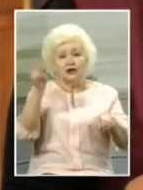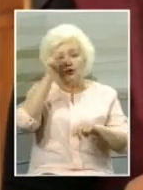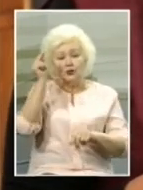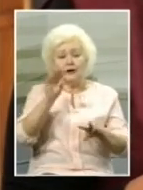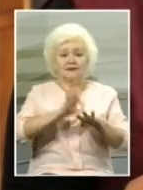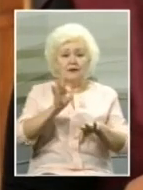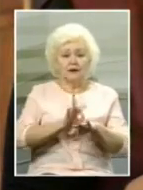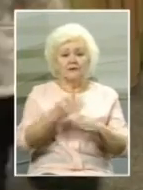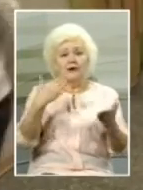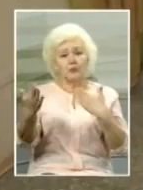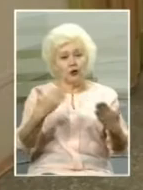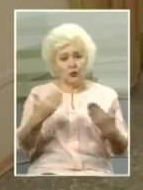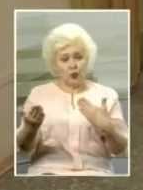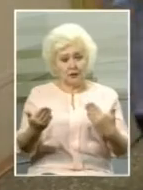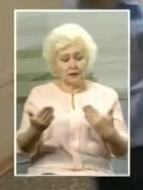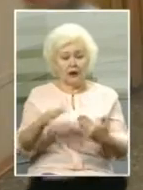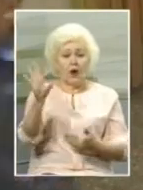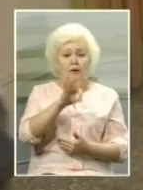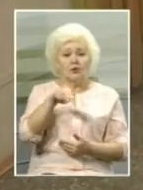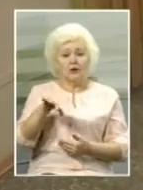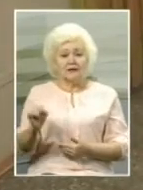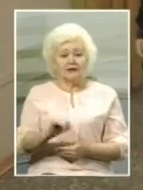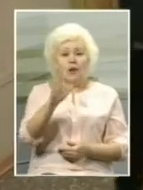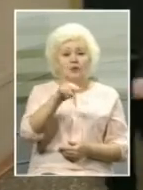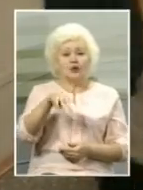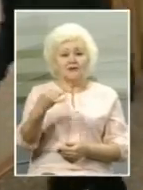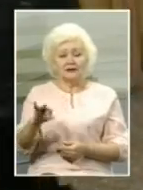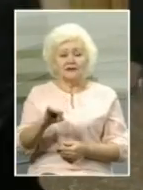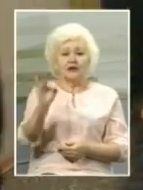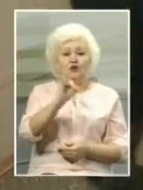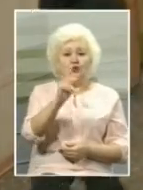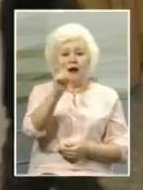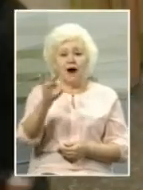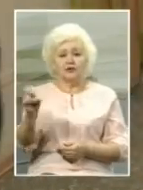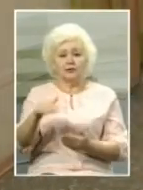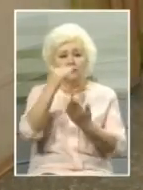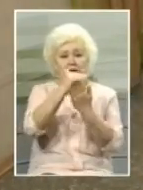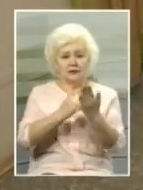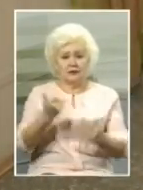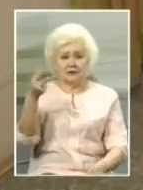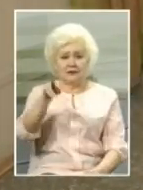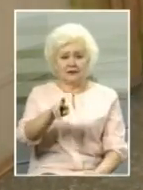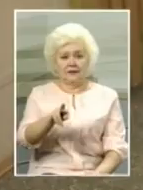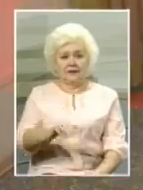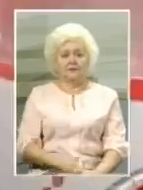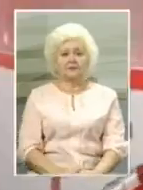заболеваемость, будем ее мониторить. Олена Проценко, Володимир Муравицький, Юрій Харченко, телеканал «Скіфія».